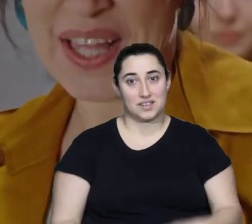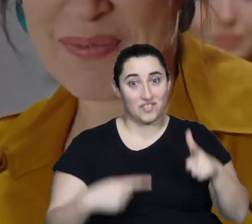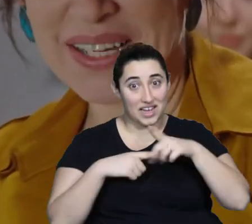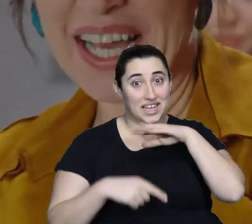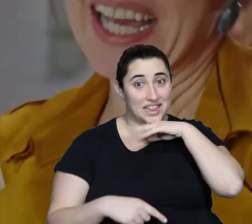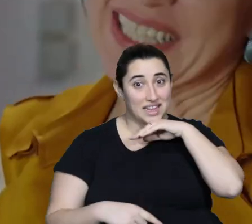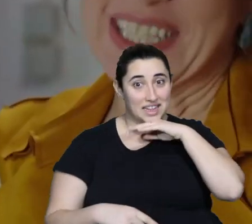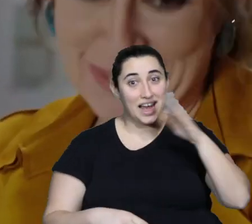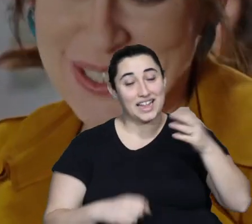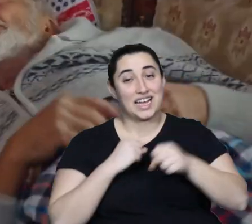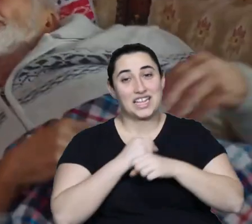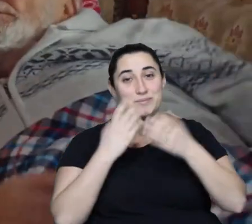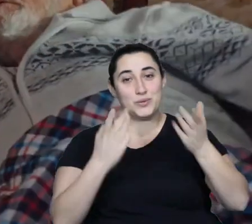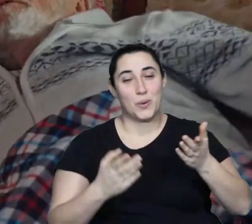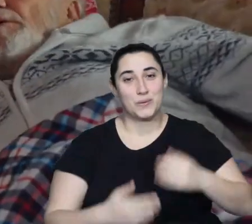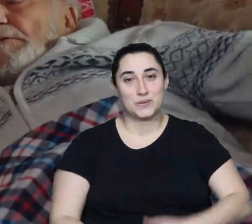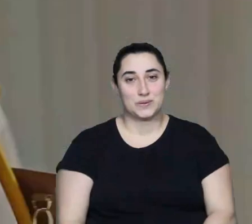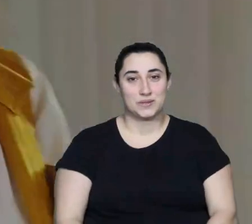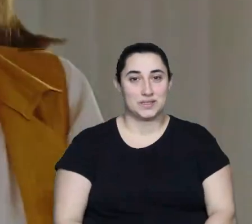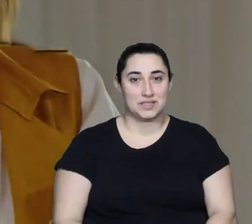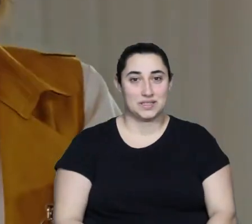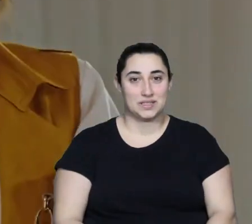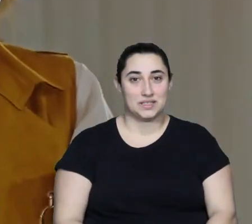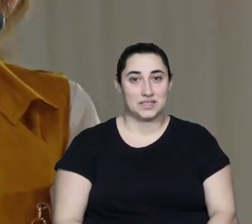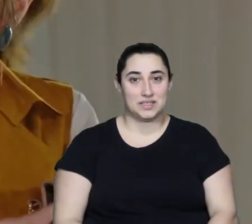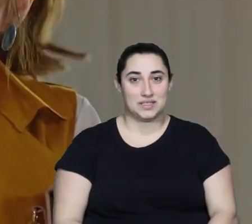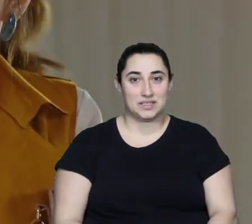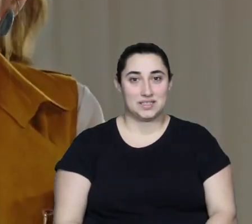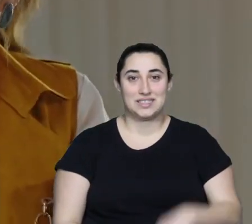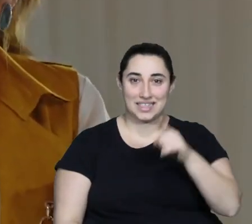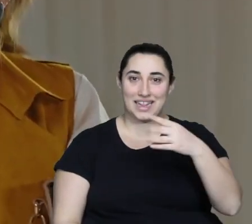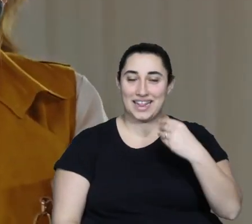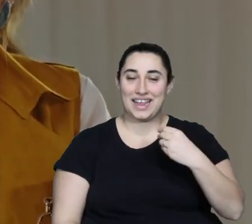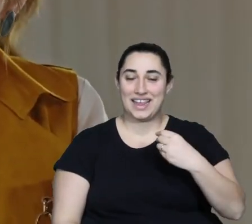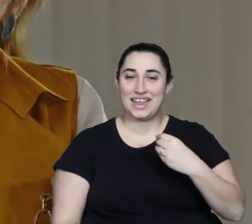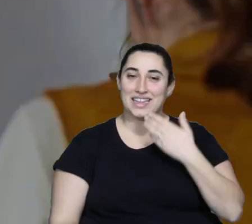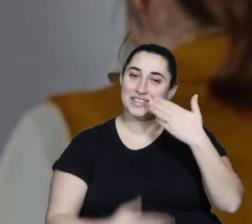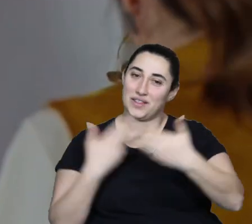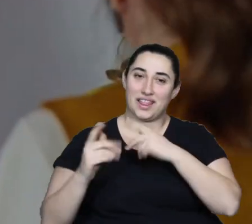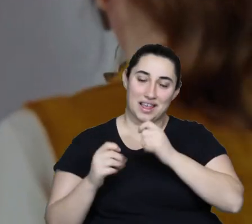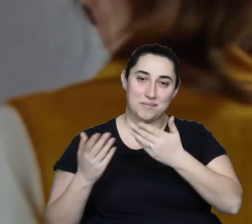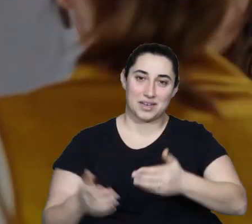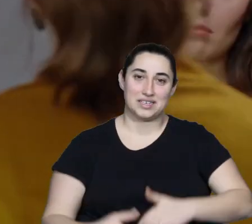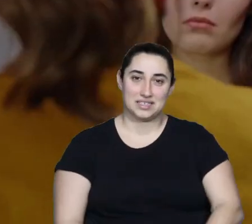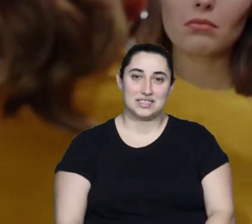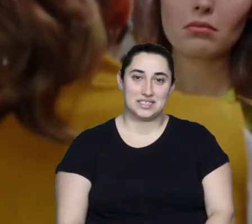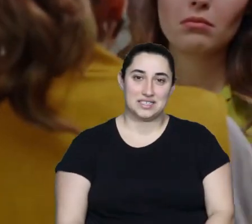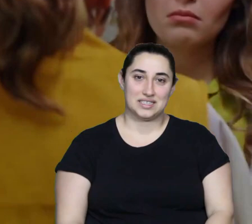Faik deden, hadi geçmiş olsun tekrar. Sen de iyi dileklerini sunarsın